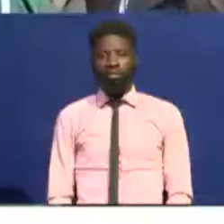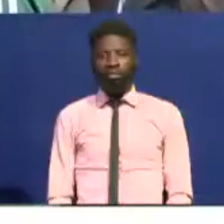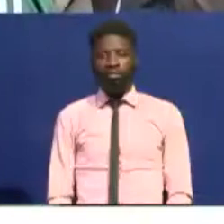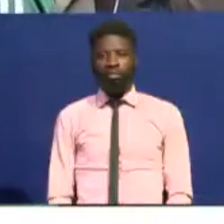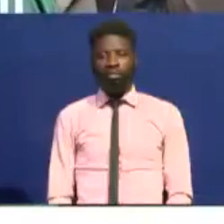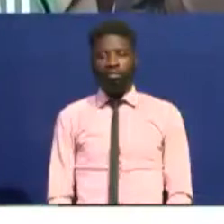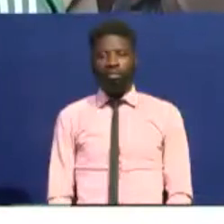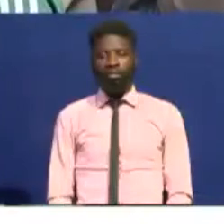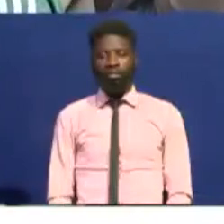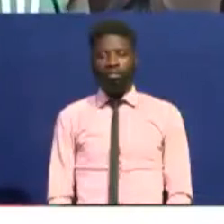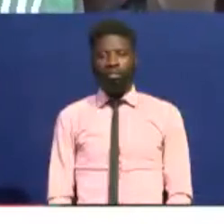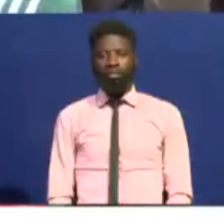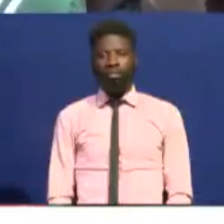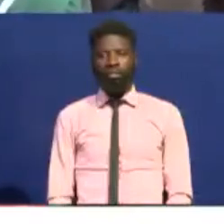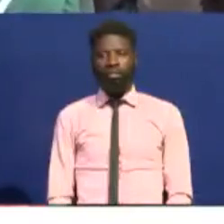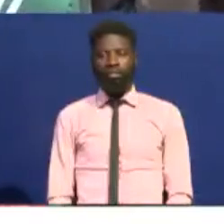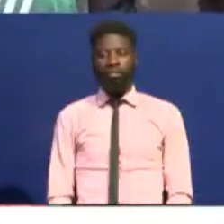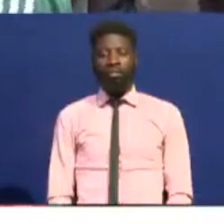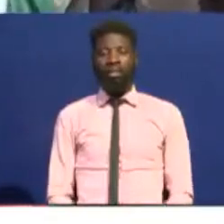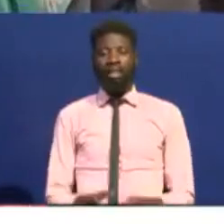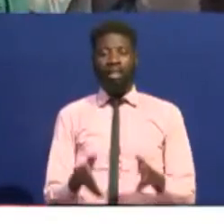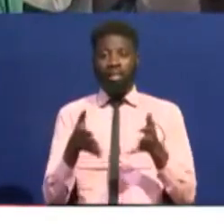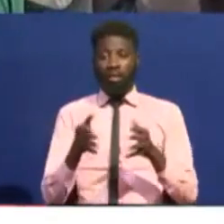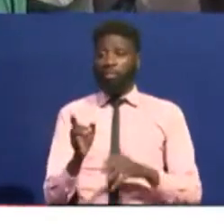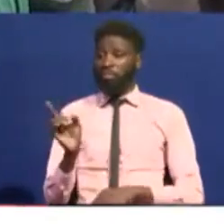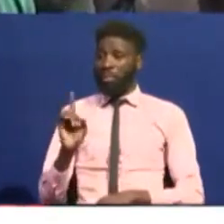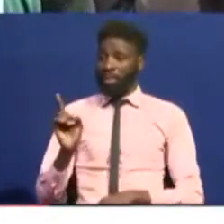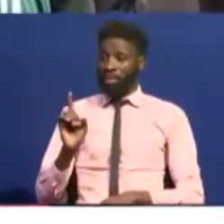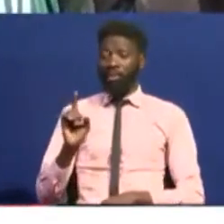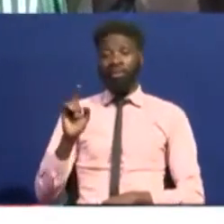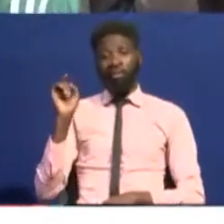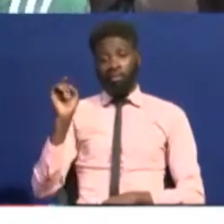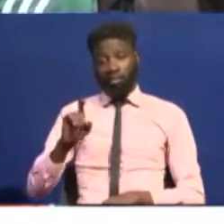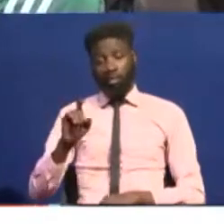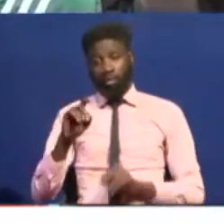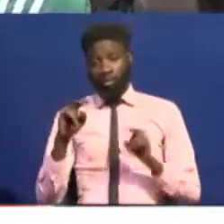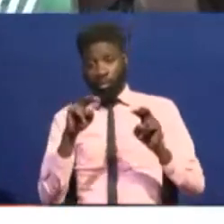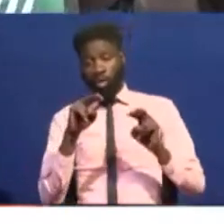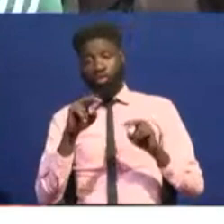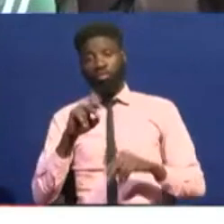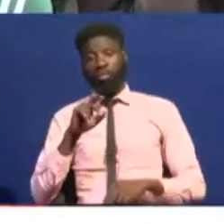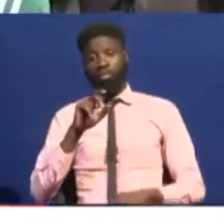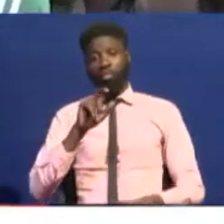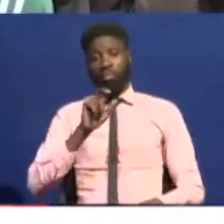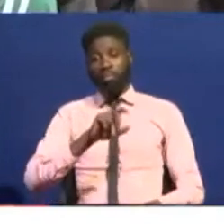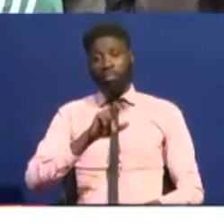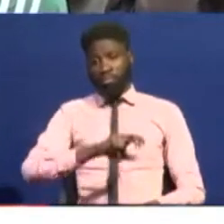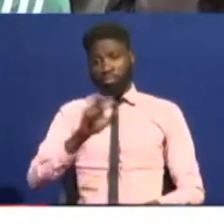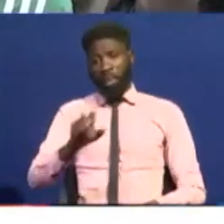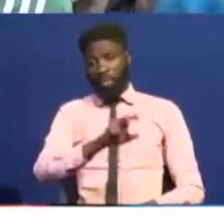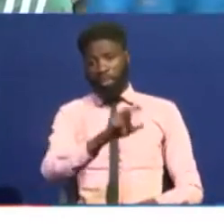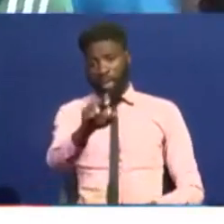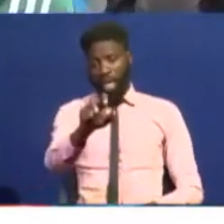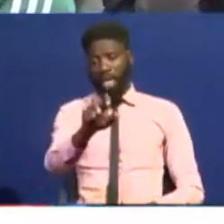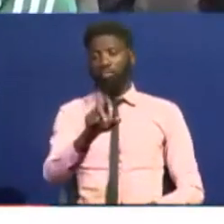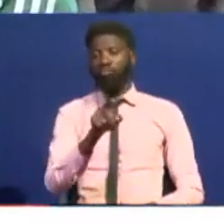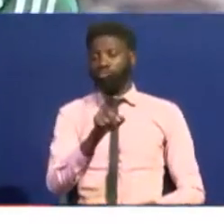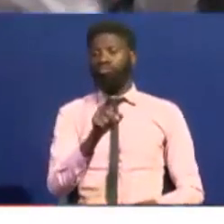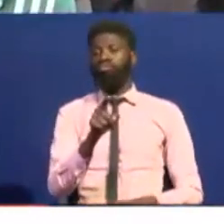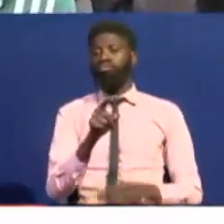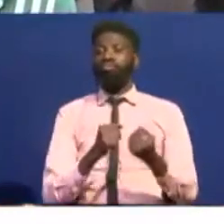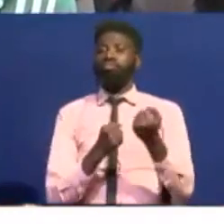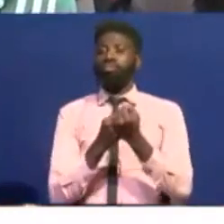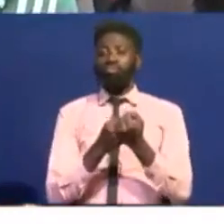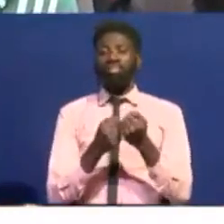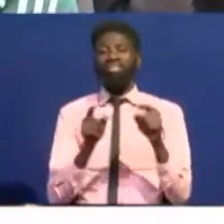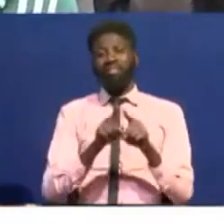It is high time the ministry had a different look at the sport, and just like any other indoor sport, I think